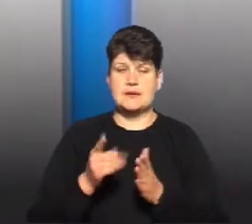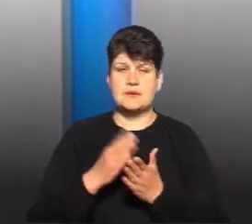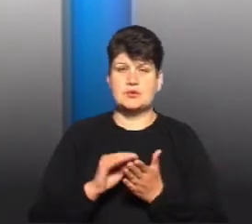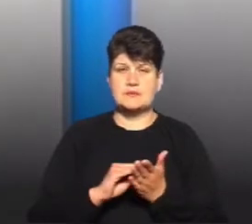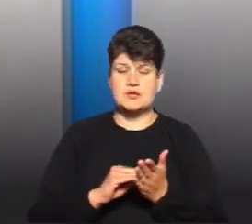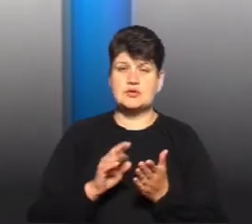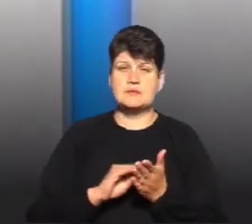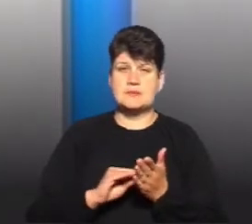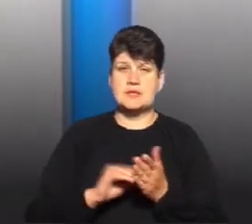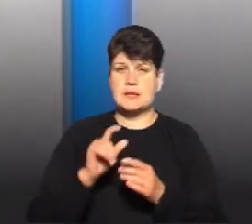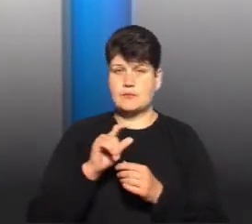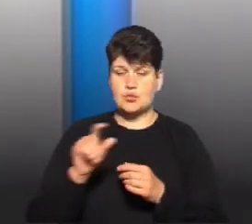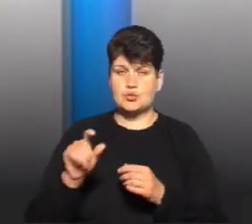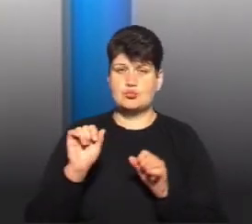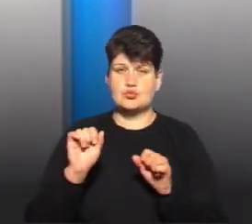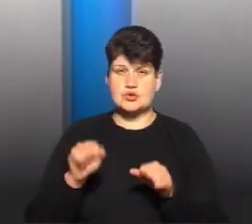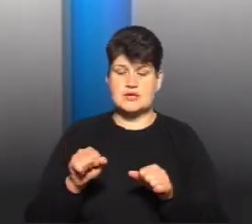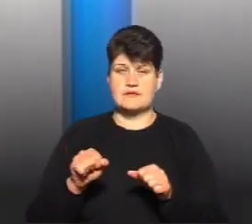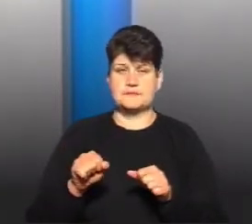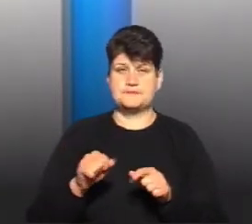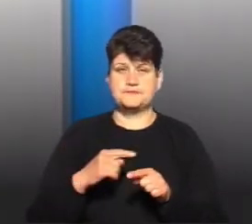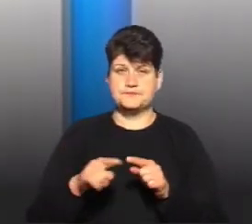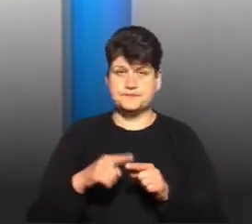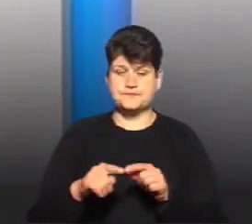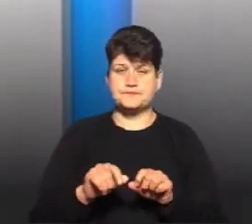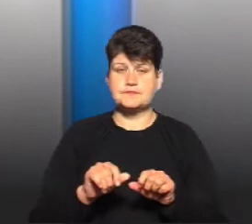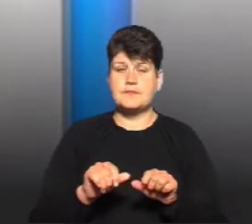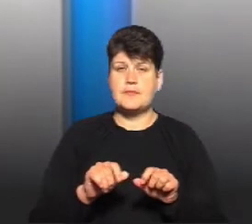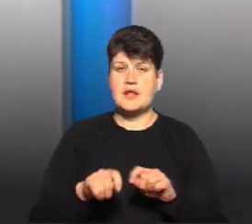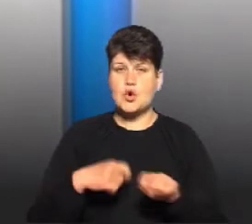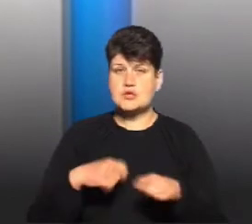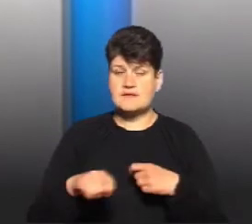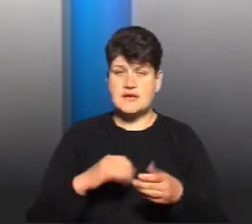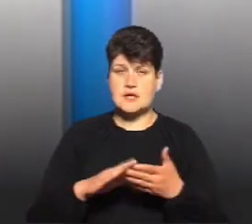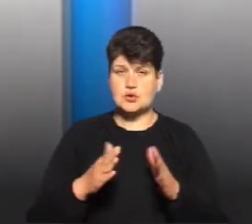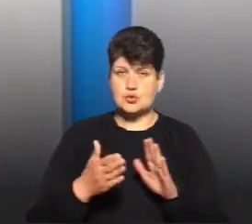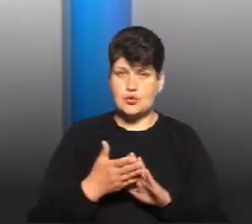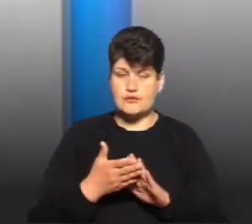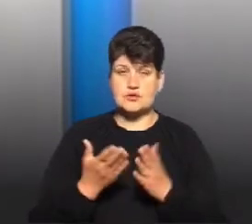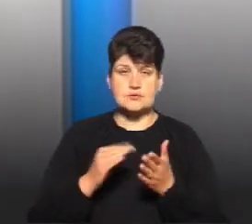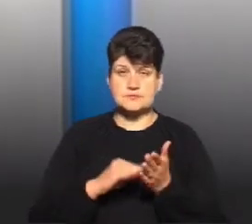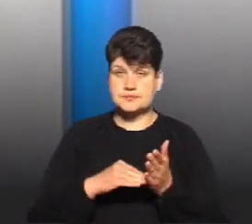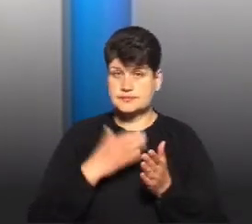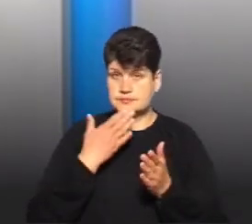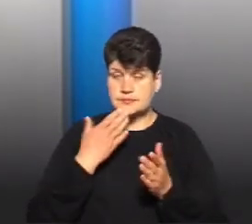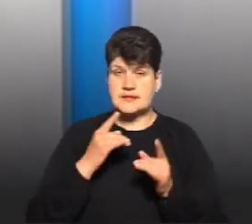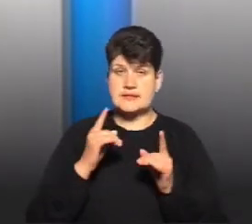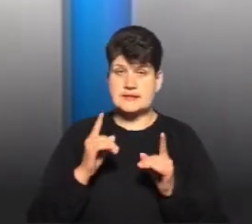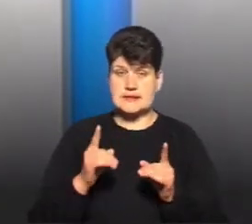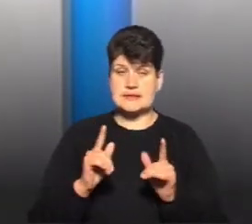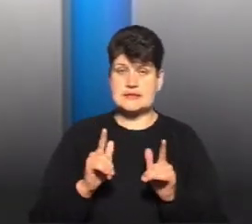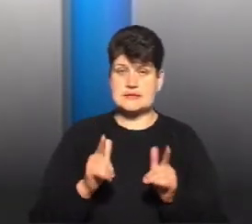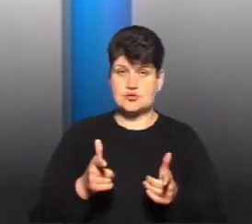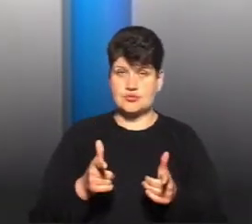пункт, можливість дострокового розірвання договору в односторонньому порядку, це добре. Якщо цього не прописано, то тоді тільки за згодою відповідно